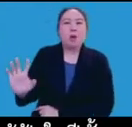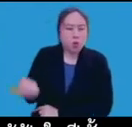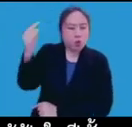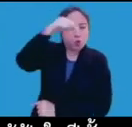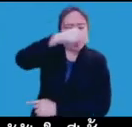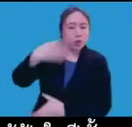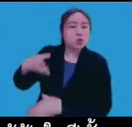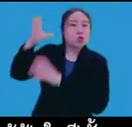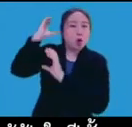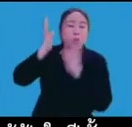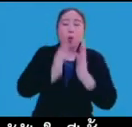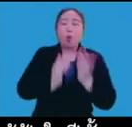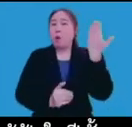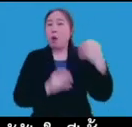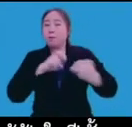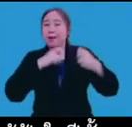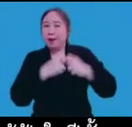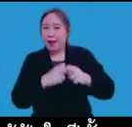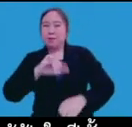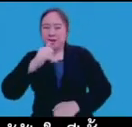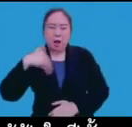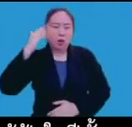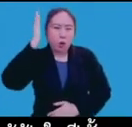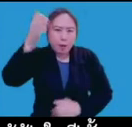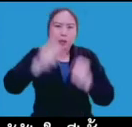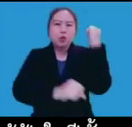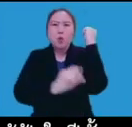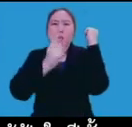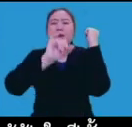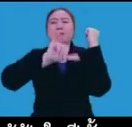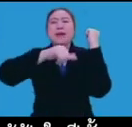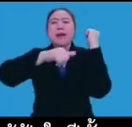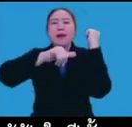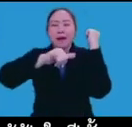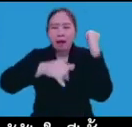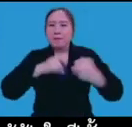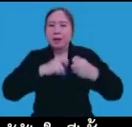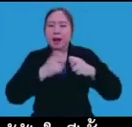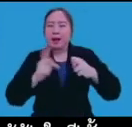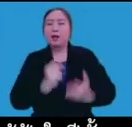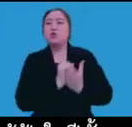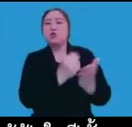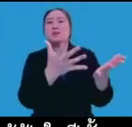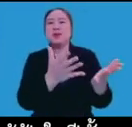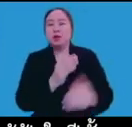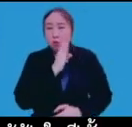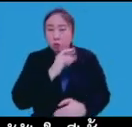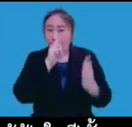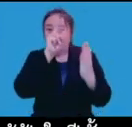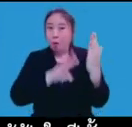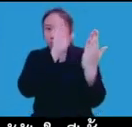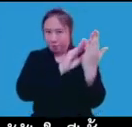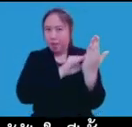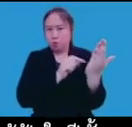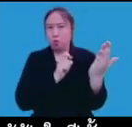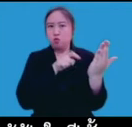ย้อนกลับไปดูคนเดิมที่เคยเป็นปัญหาซึ่งอาจจะกลับมาจนอีกเนี่ยเราก็จะไม่มีอะไรรองรับถ้าสามารถอยู่ในระบบได้ก็